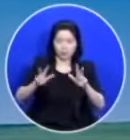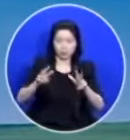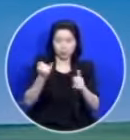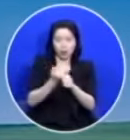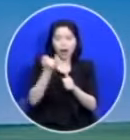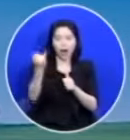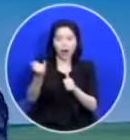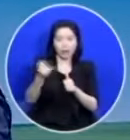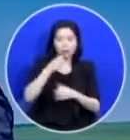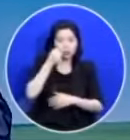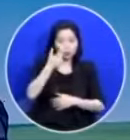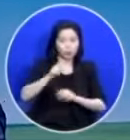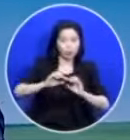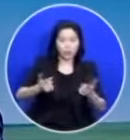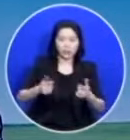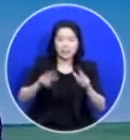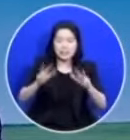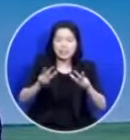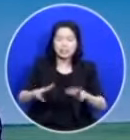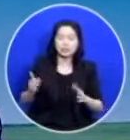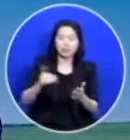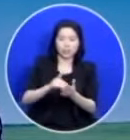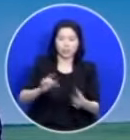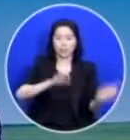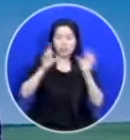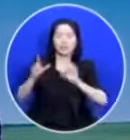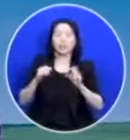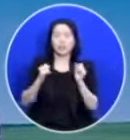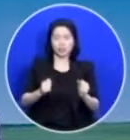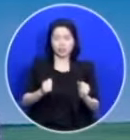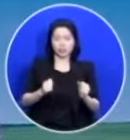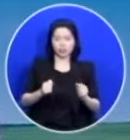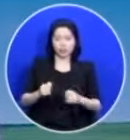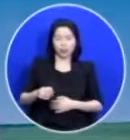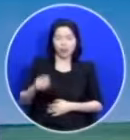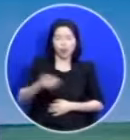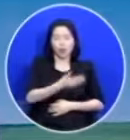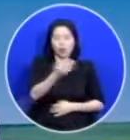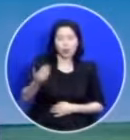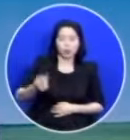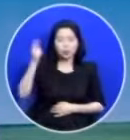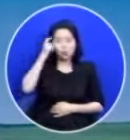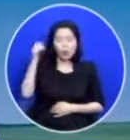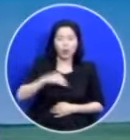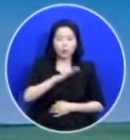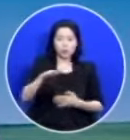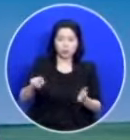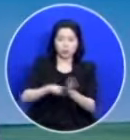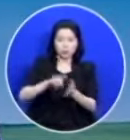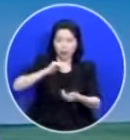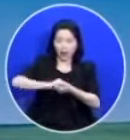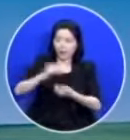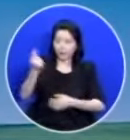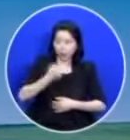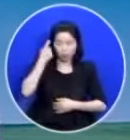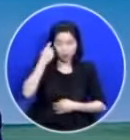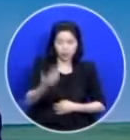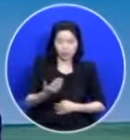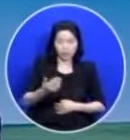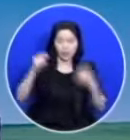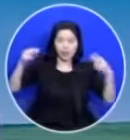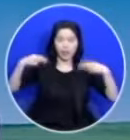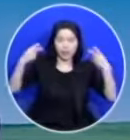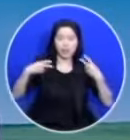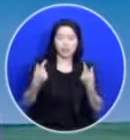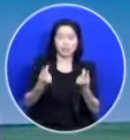읽었습니다 성도 여러분 우리 믿음에 왜 한계가 오는 것일까요 엘리야처럼 눈앞에